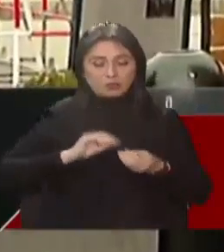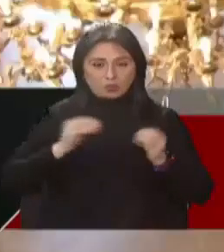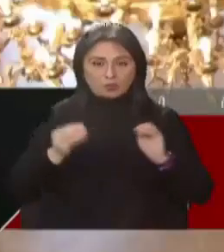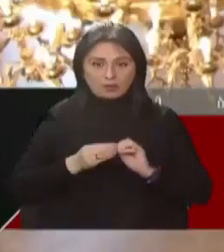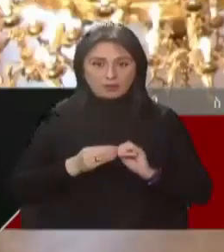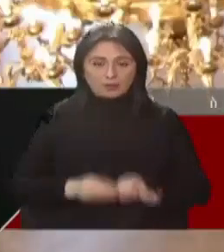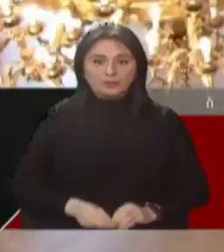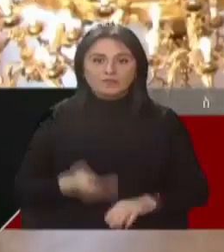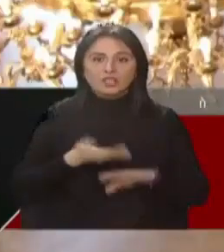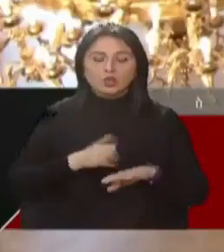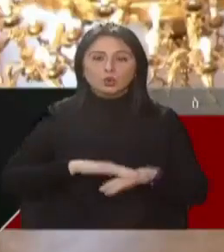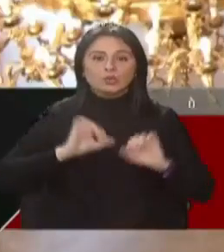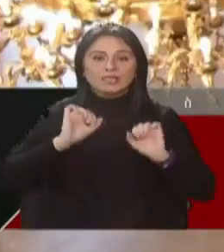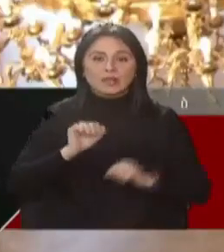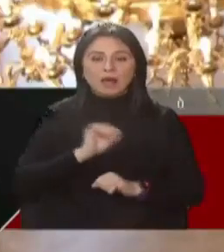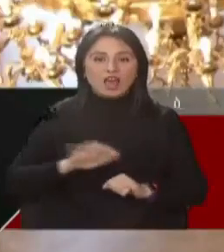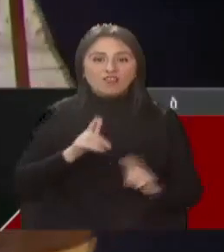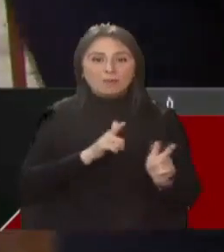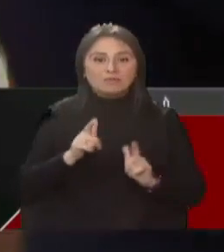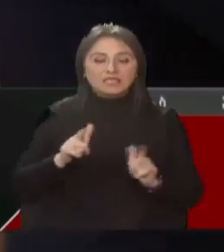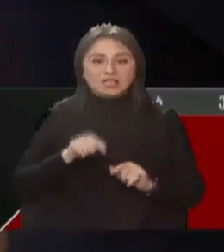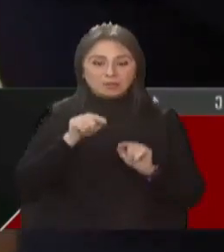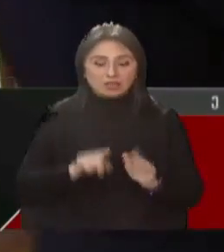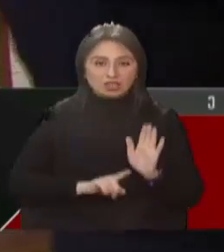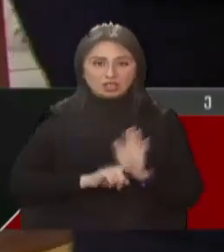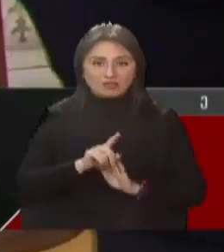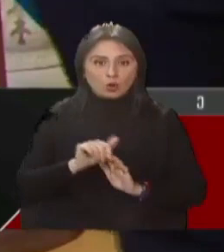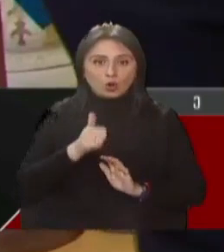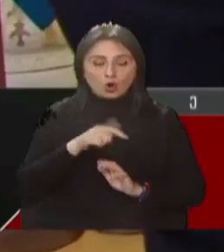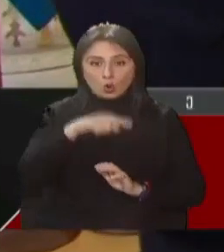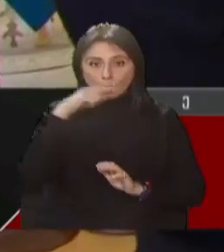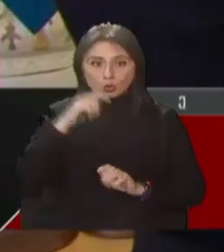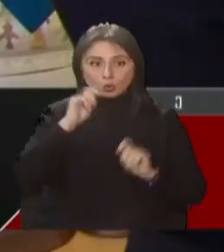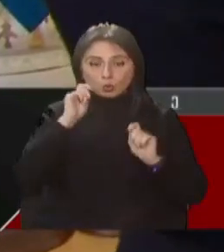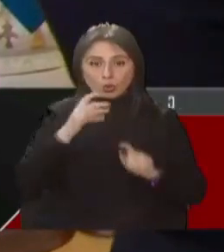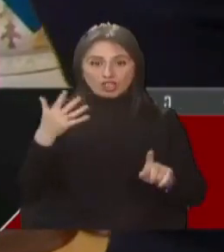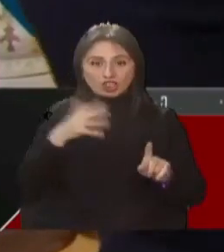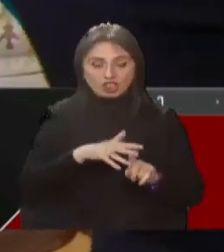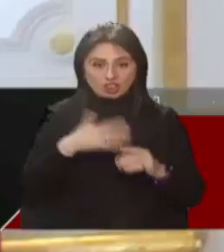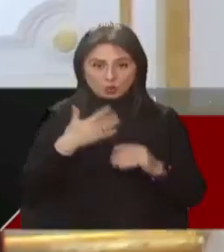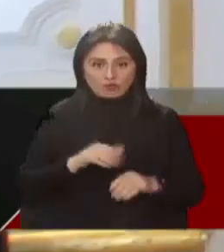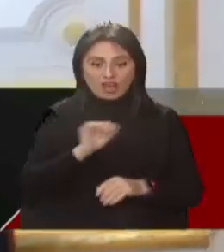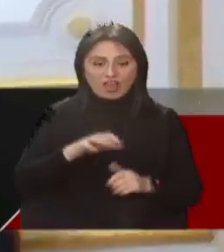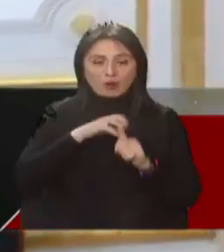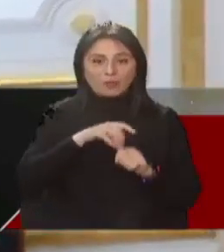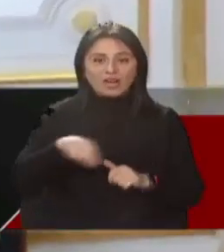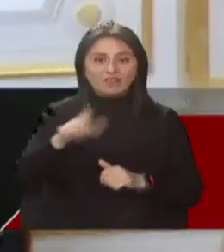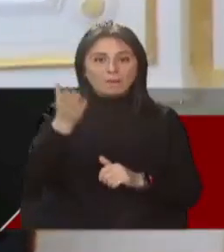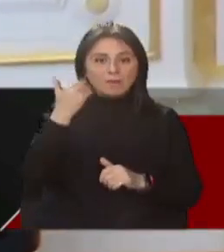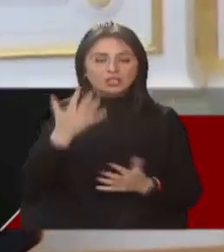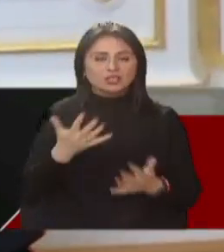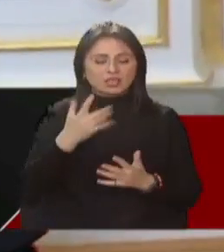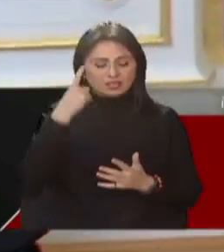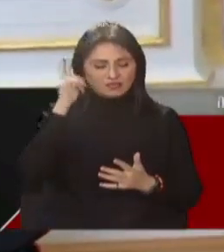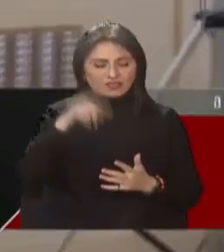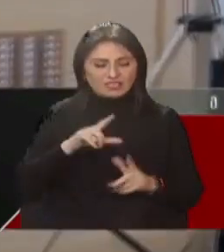პრობლემაა. Რთული ზამთრისთვის ევროპამ მზადება მაშინათვე დაიწყო, როგორც კი რუსეთი უკრაინაში შეიჭრა. Ევროპელ ლიდერთათვის მაშინათვე ცხადი იყო,